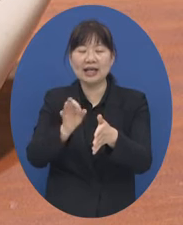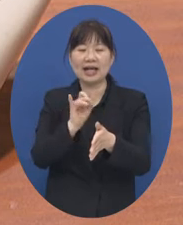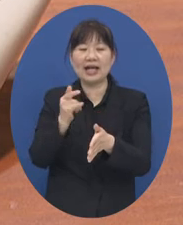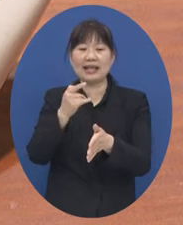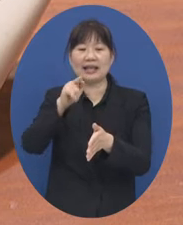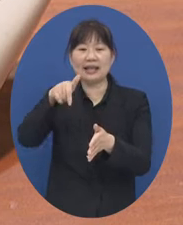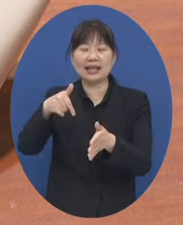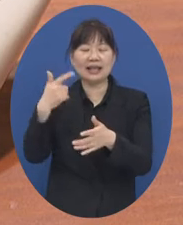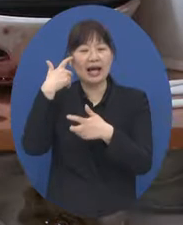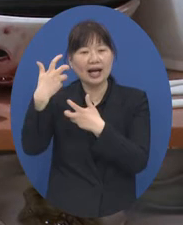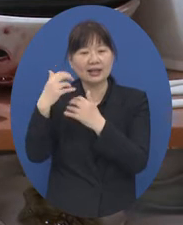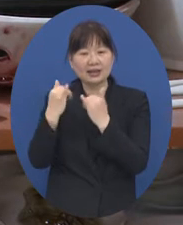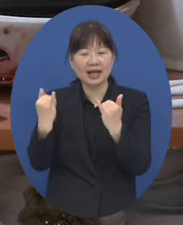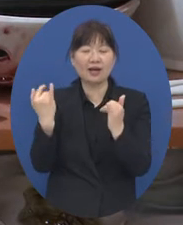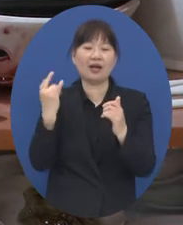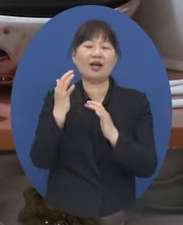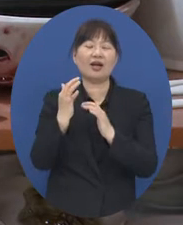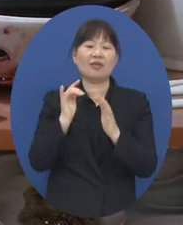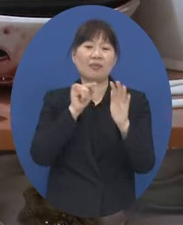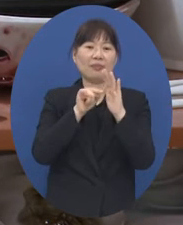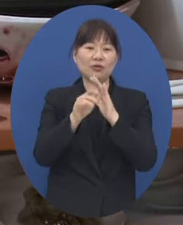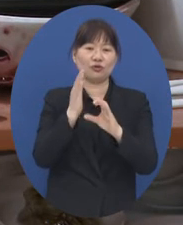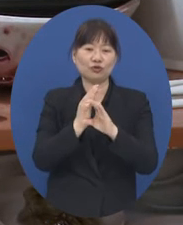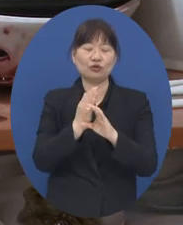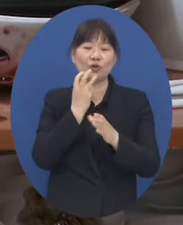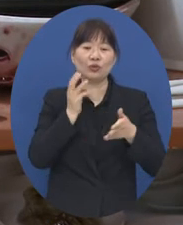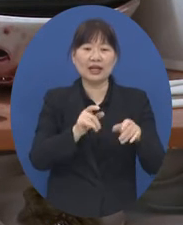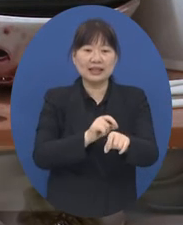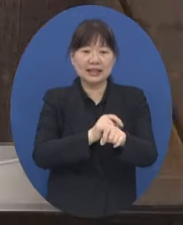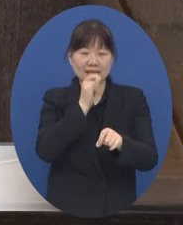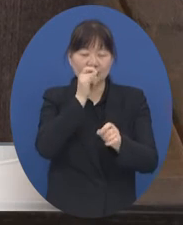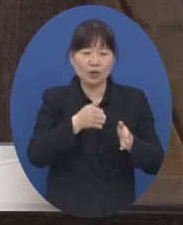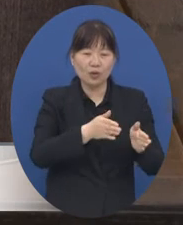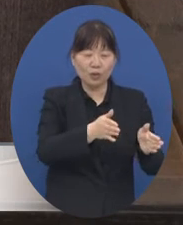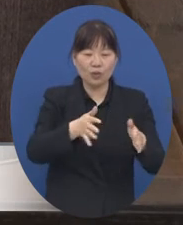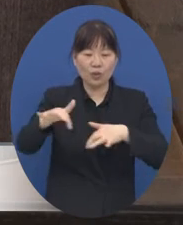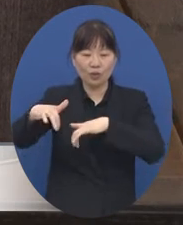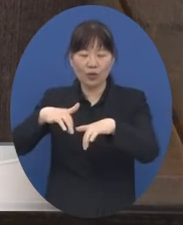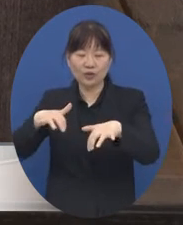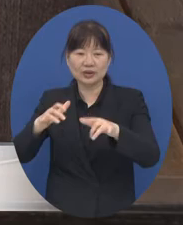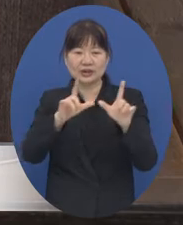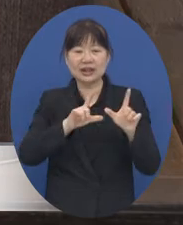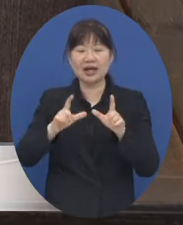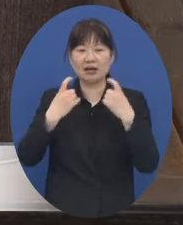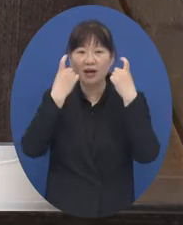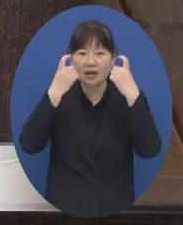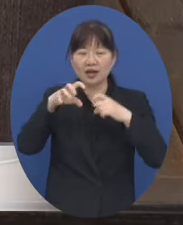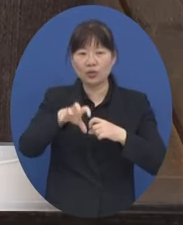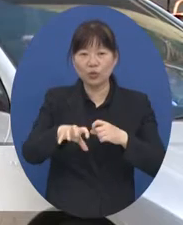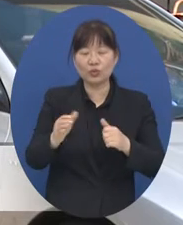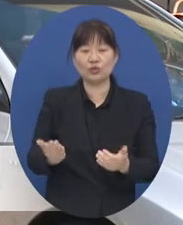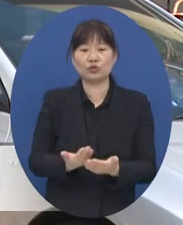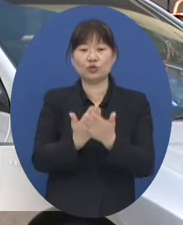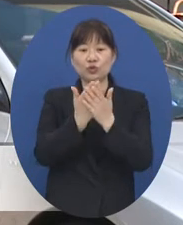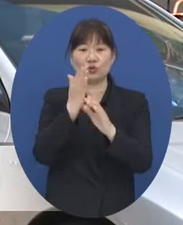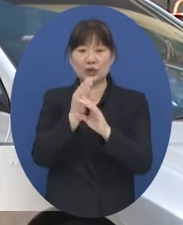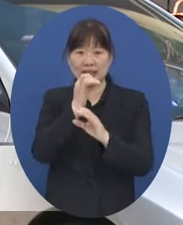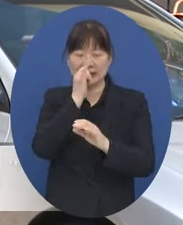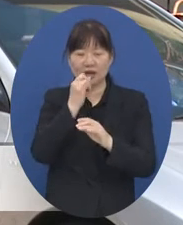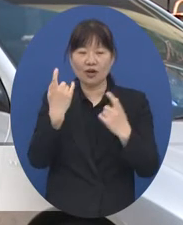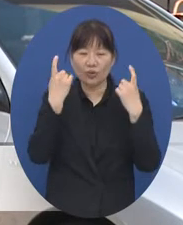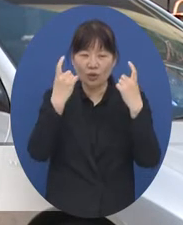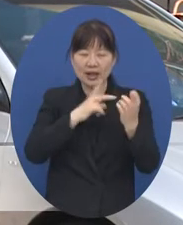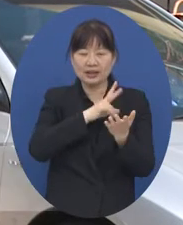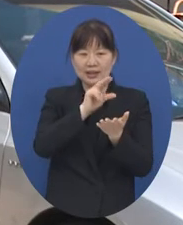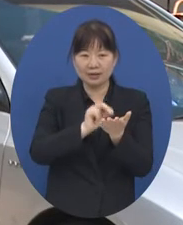앤틱 애호가들이 찾습니다. 경기도가 이렇게 특색 있는 골목과 거리를 생활 관광 명소로 키우는 관광 테마